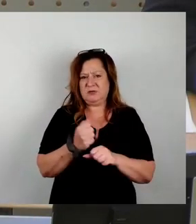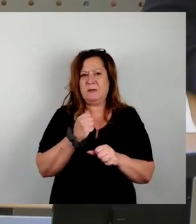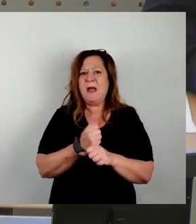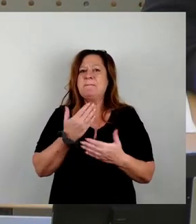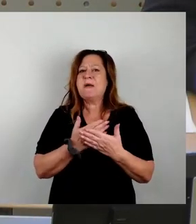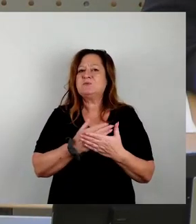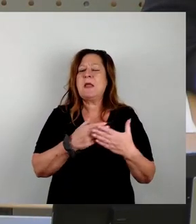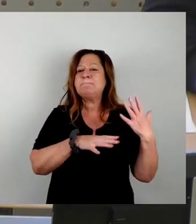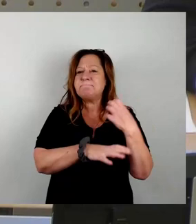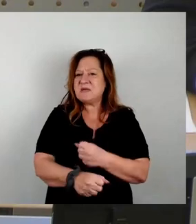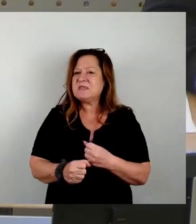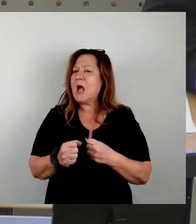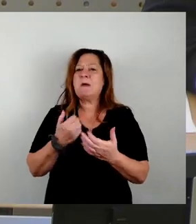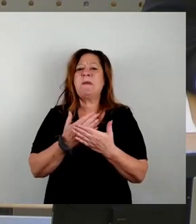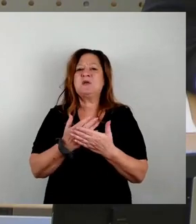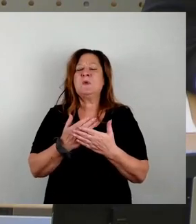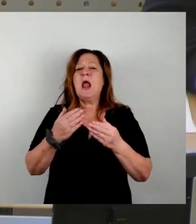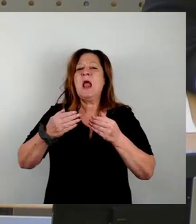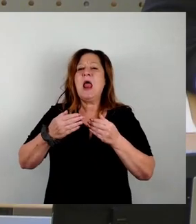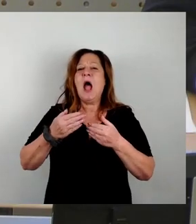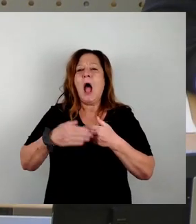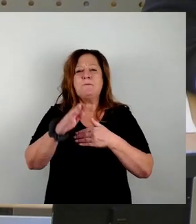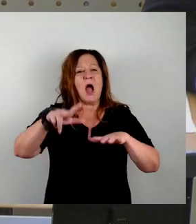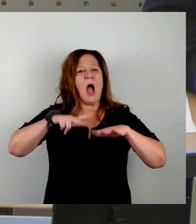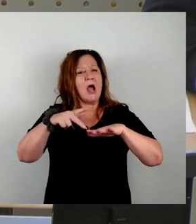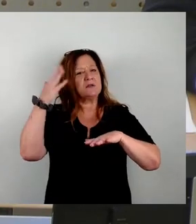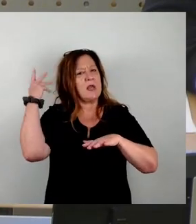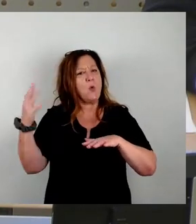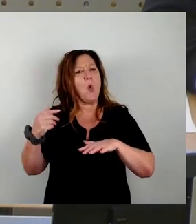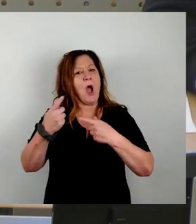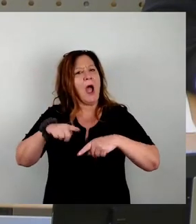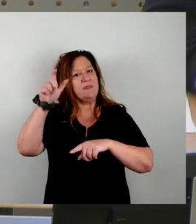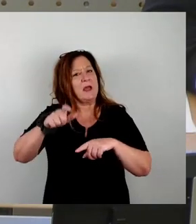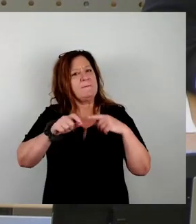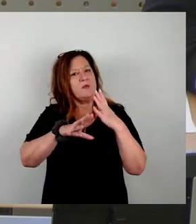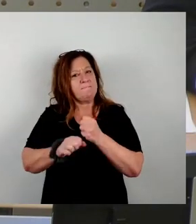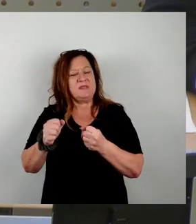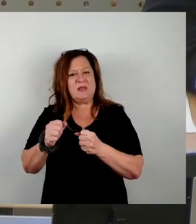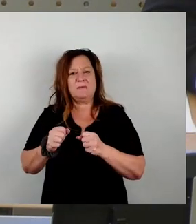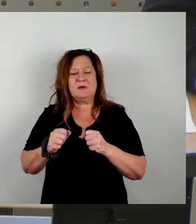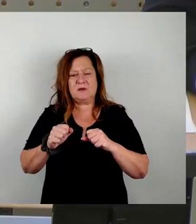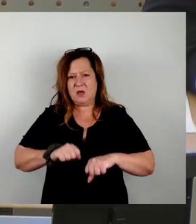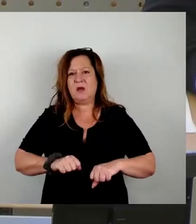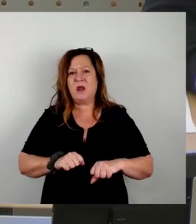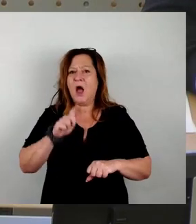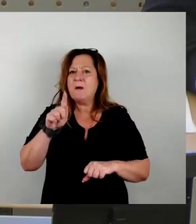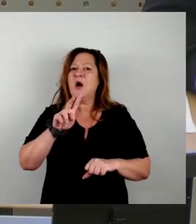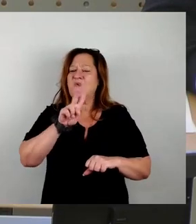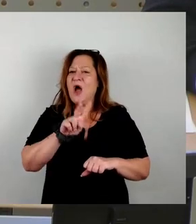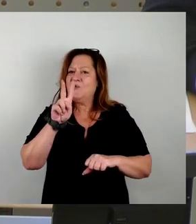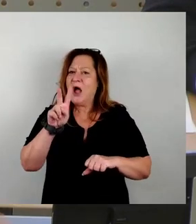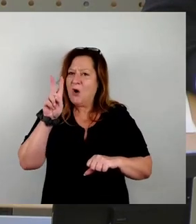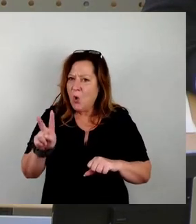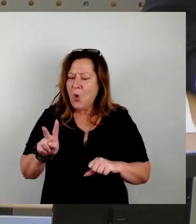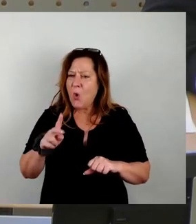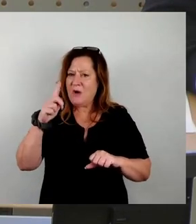18 Uhr unter der Woche irgendwann mal reingekommen. Und das Problem ist, dass tatsächlich beim VVO für diese Diskussion auch über